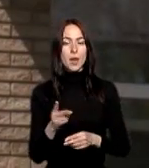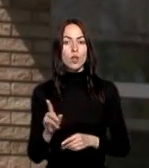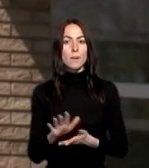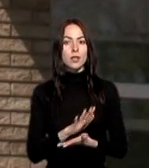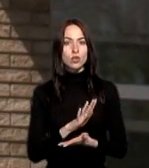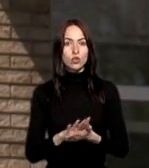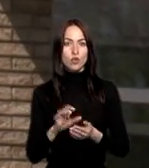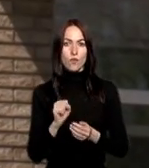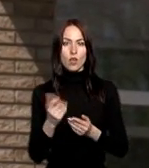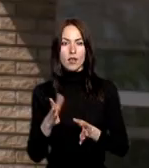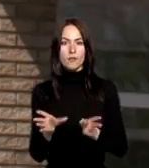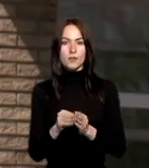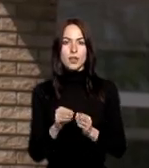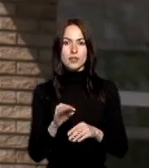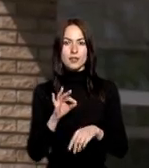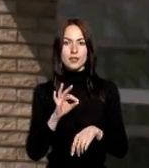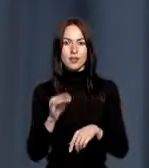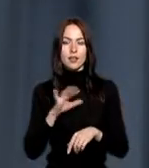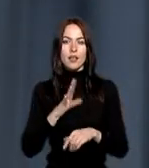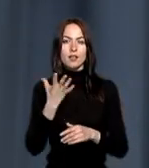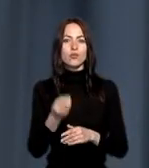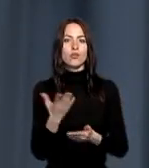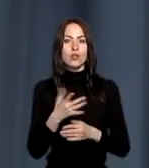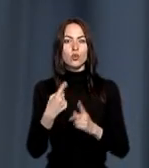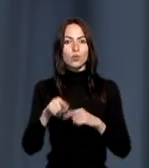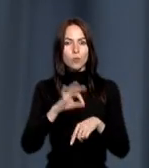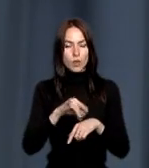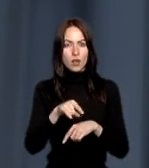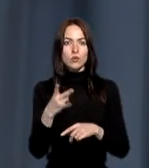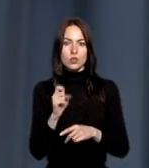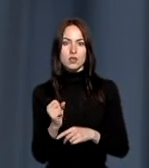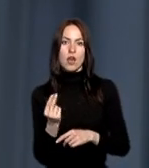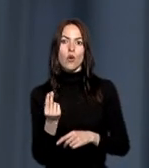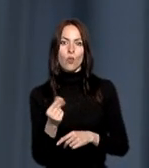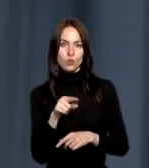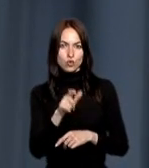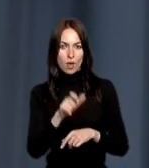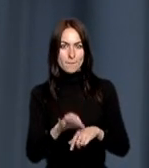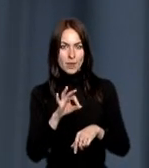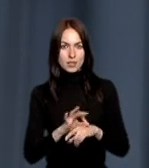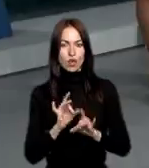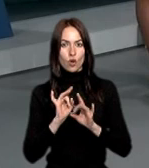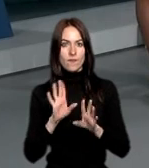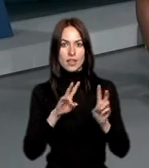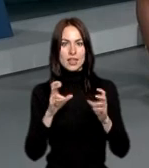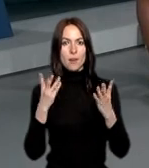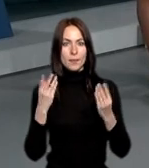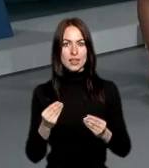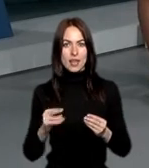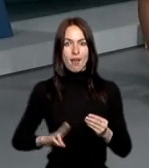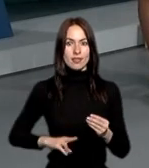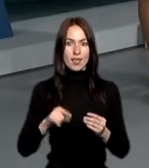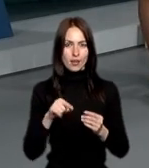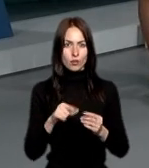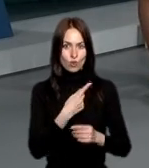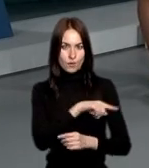а супутні хвороби – частково коштом пацієнта, розповідав у програмі «Тема дня» директор закладу Павло Нартов. Ми